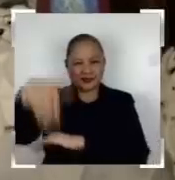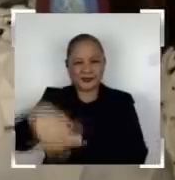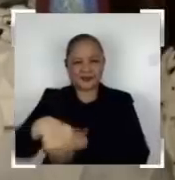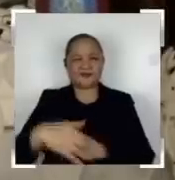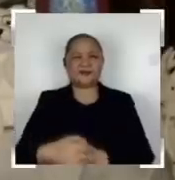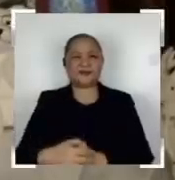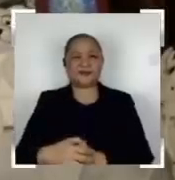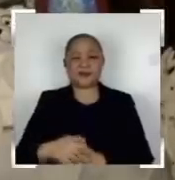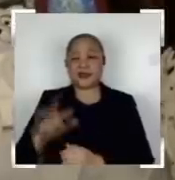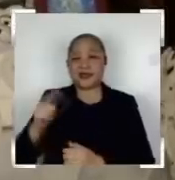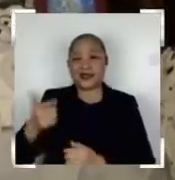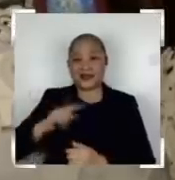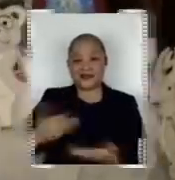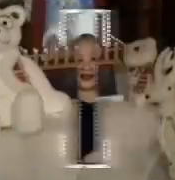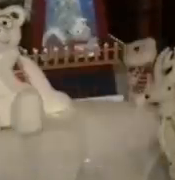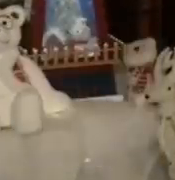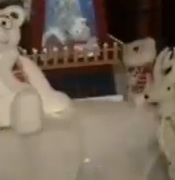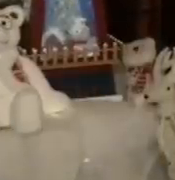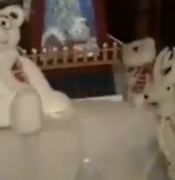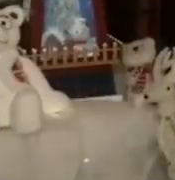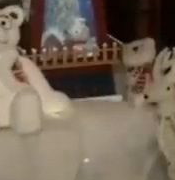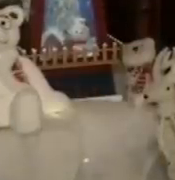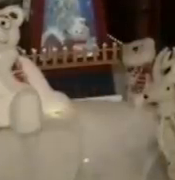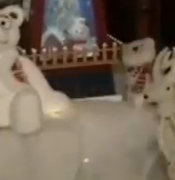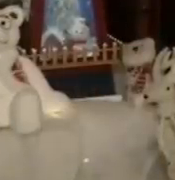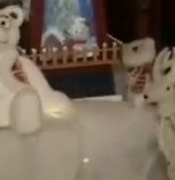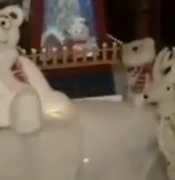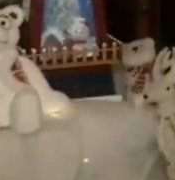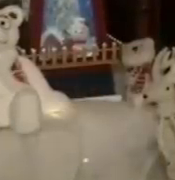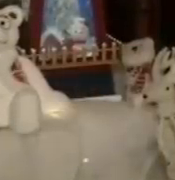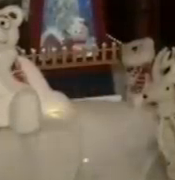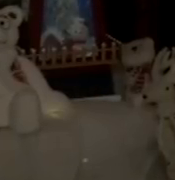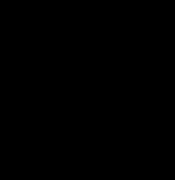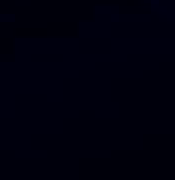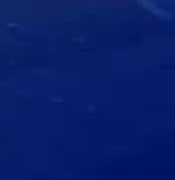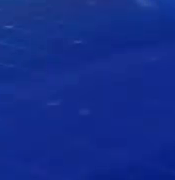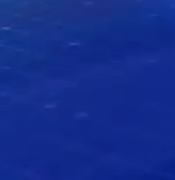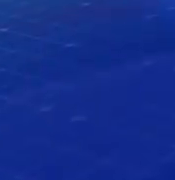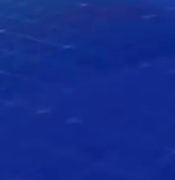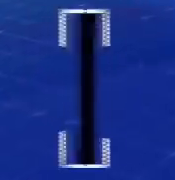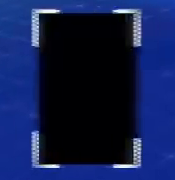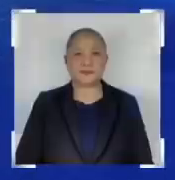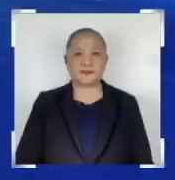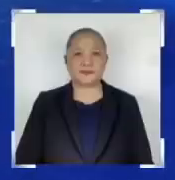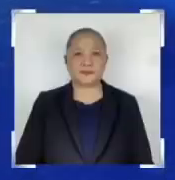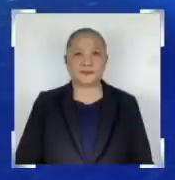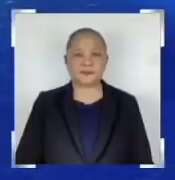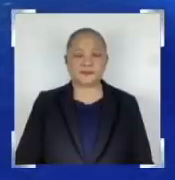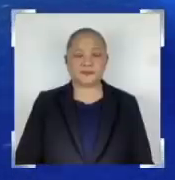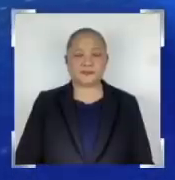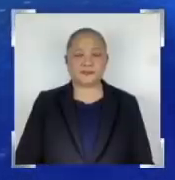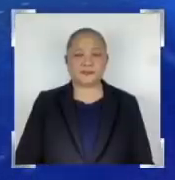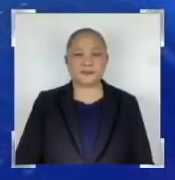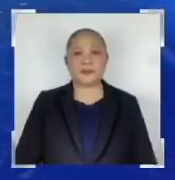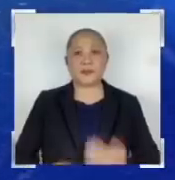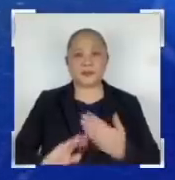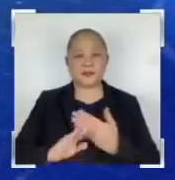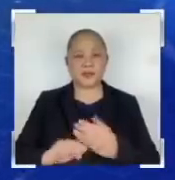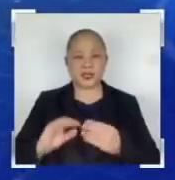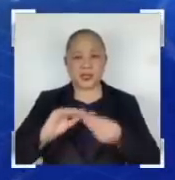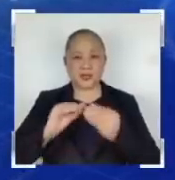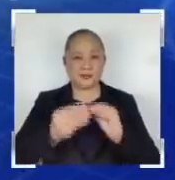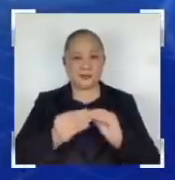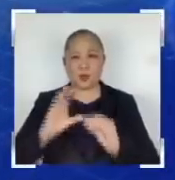rito sa Kalumpit, Bulacan, ako si Mai Bermudez, ang inyong saksi. Magbabalik na number coding sa Metro Manila